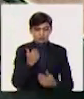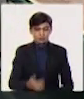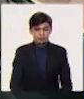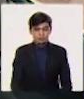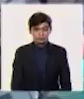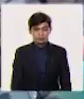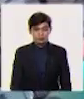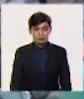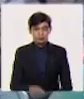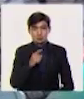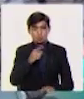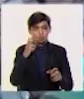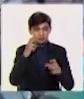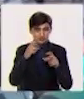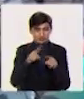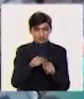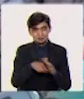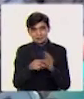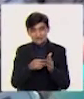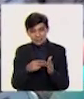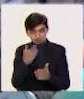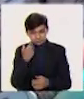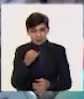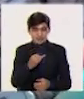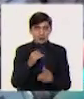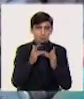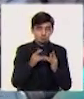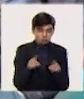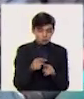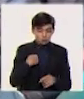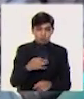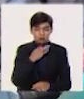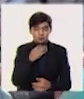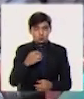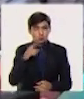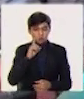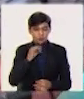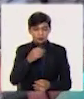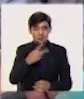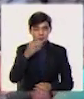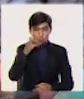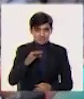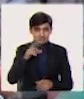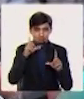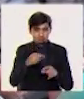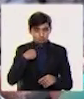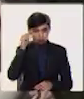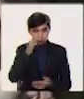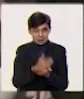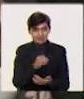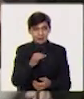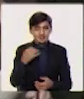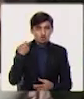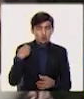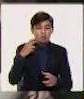Бұл университет өзімізге қолайлы. Баға жағынан да, жатақхана жағынан да, және өз басым 20% скидкамен оқимын. Университеттің